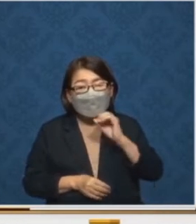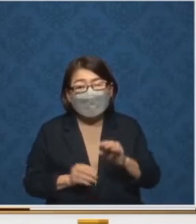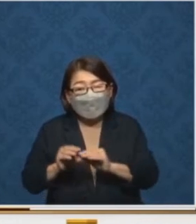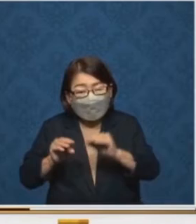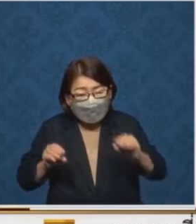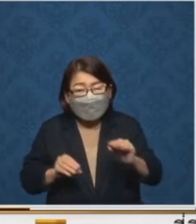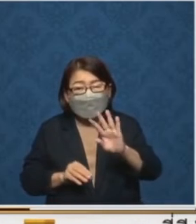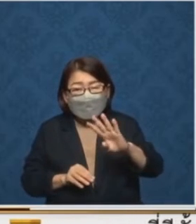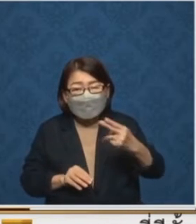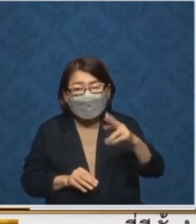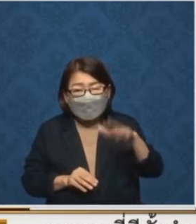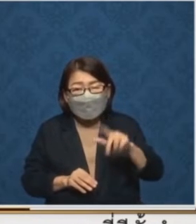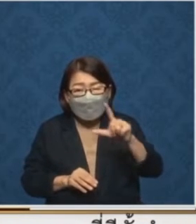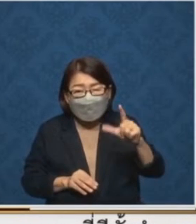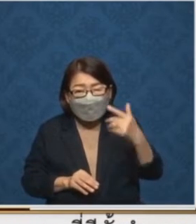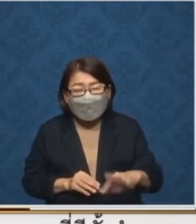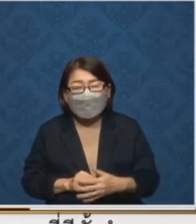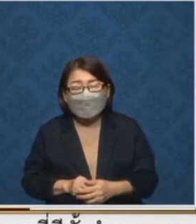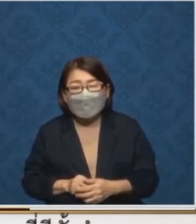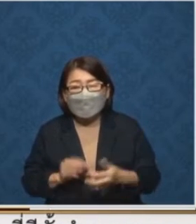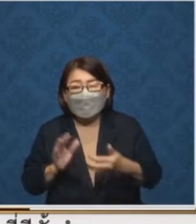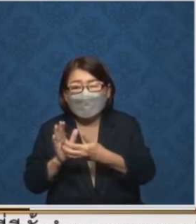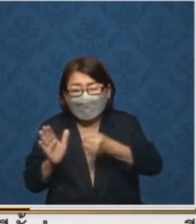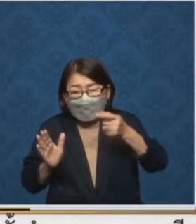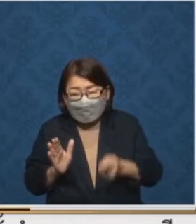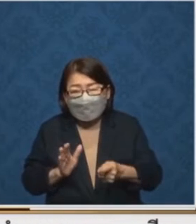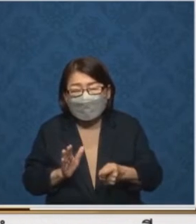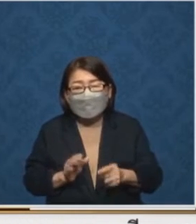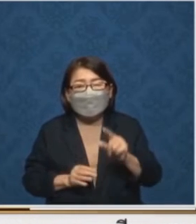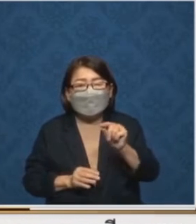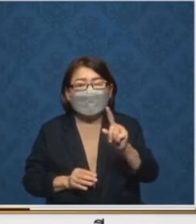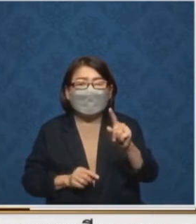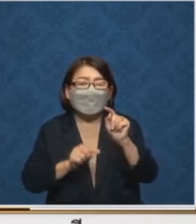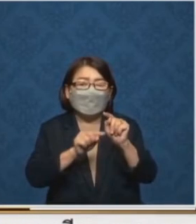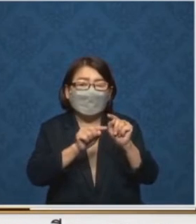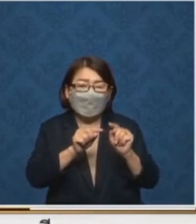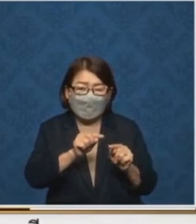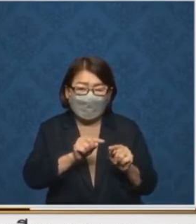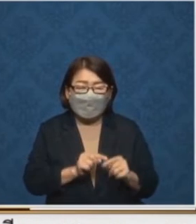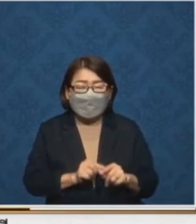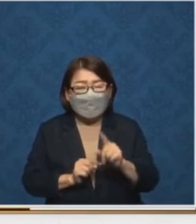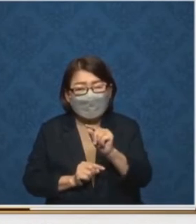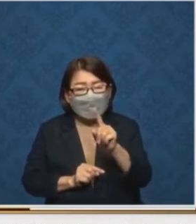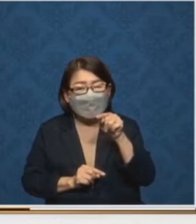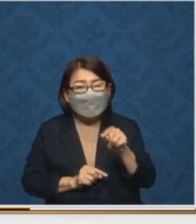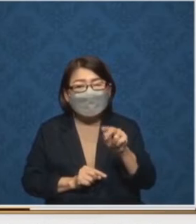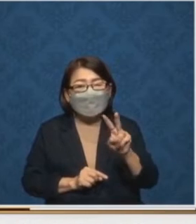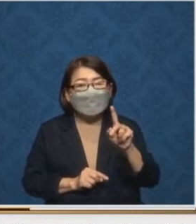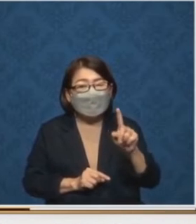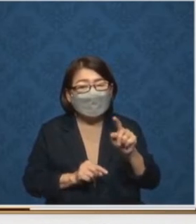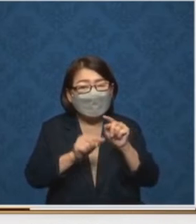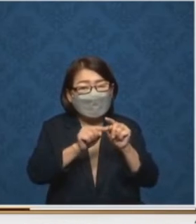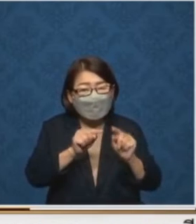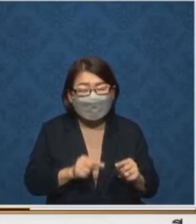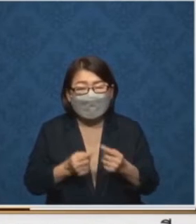เบิ์กจายได้จริง 25.83 ถ้าผมพูภาษาง่ๆมีหน้าหะคนถึงตายเปหมนๆคน